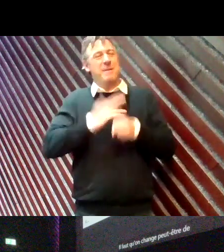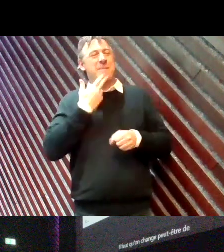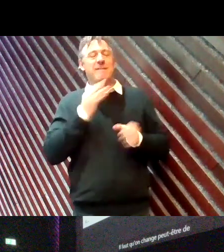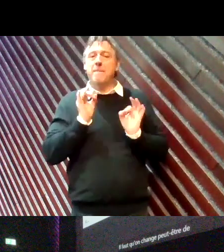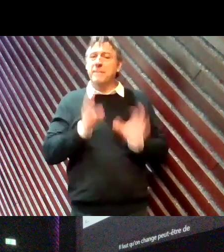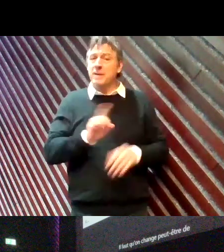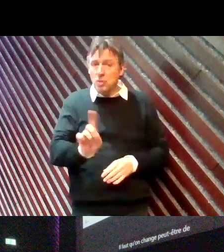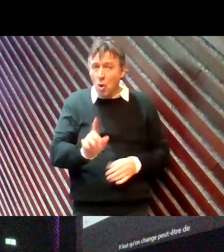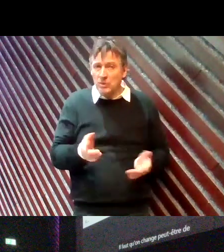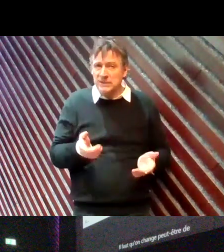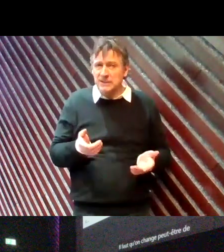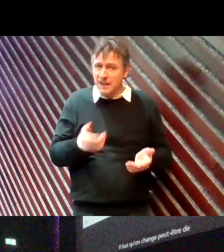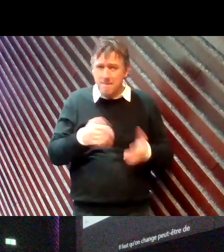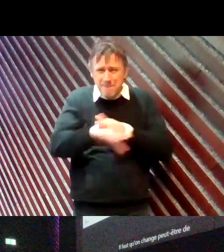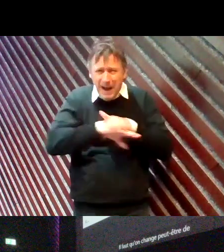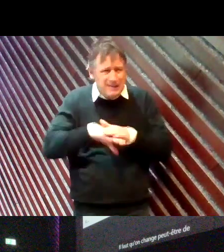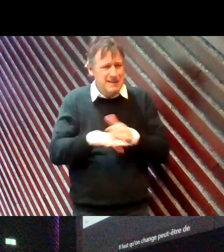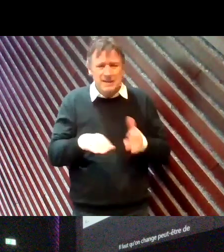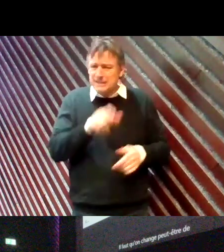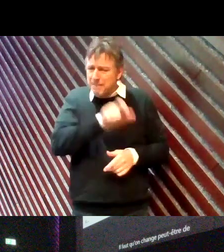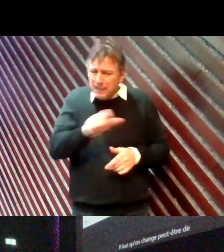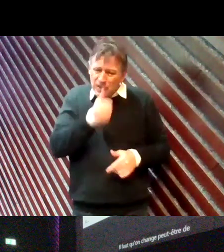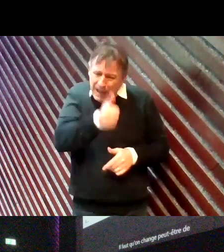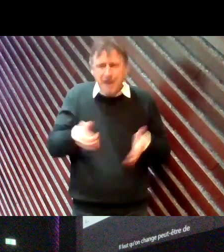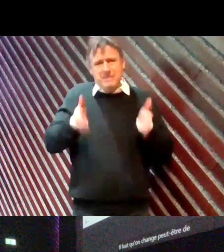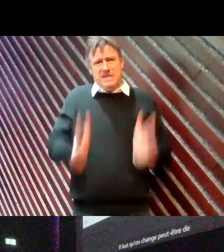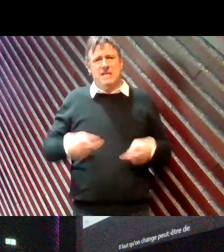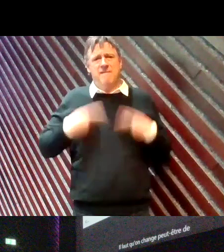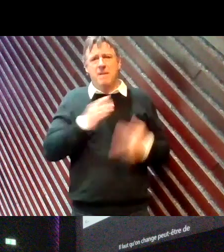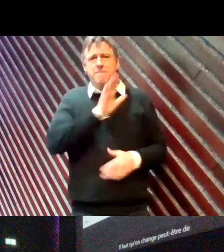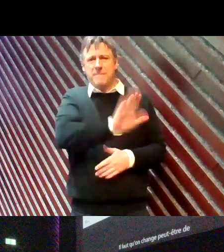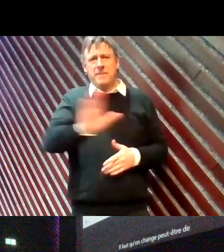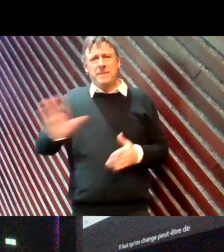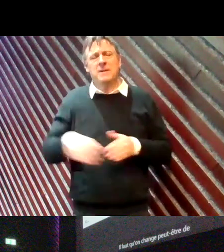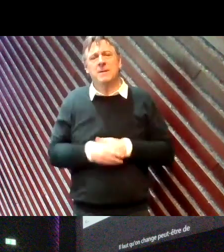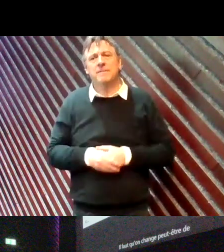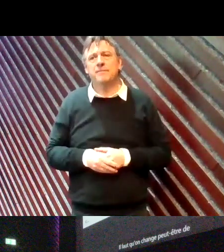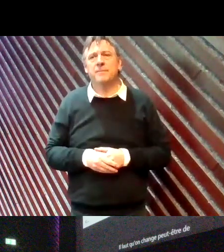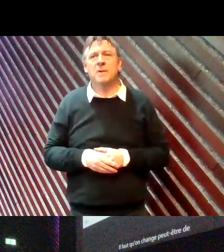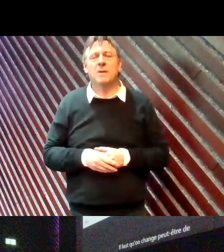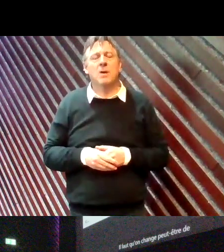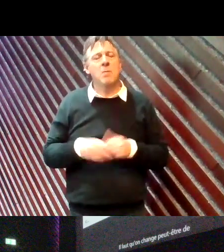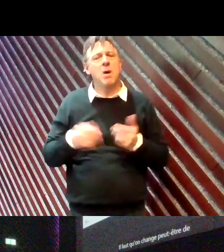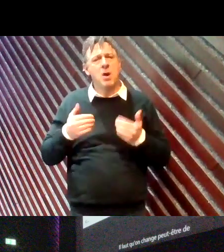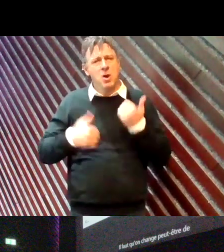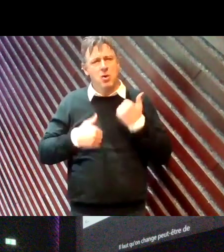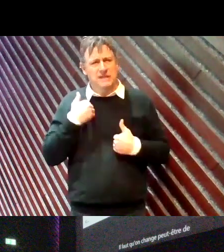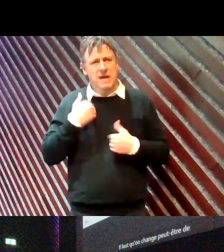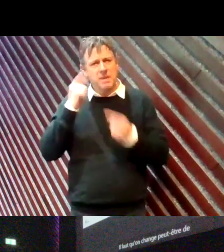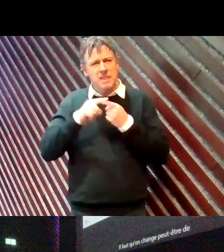C'est vraiment la base. Et on voit, quand on parle du handicap dans le débat public,